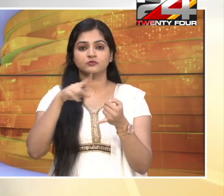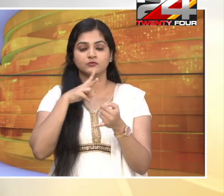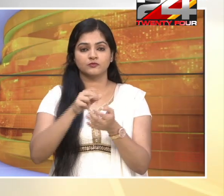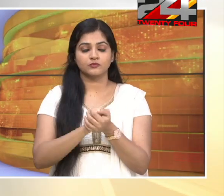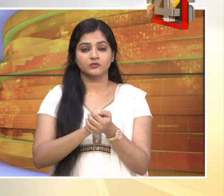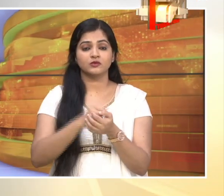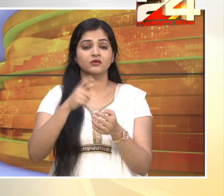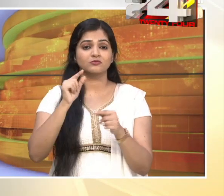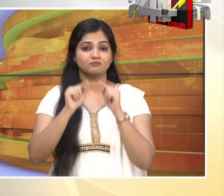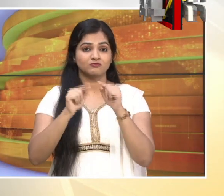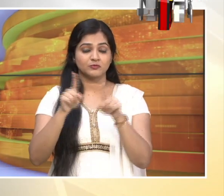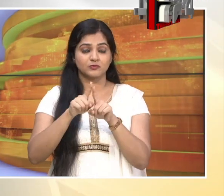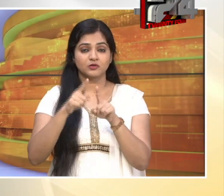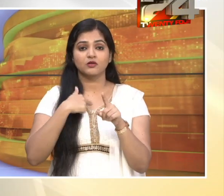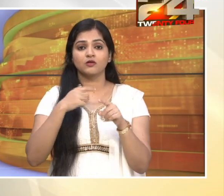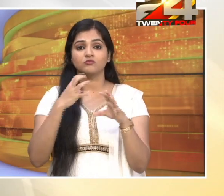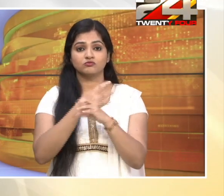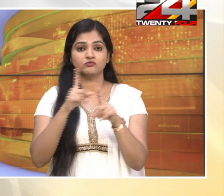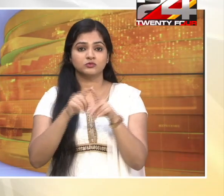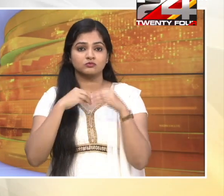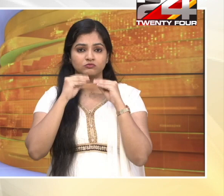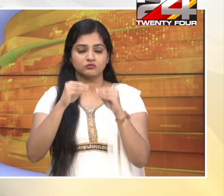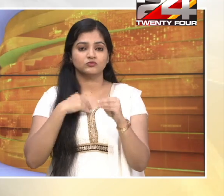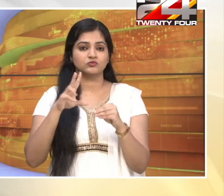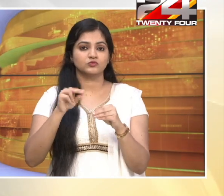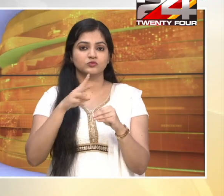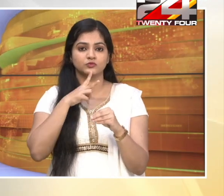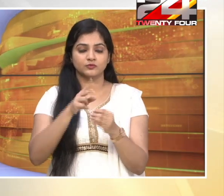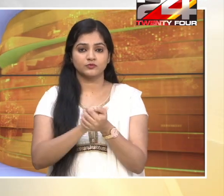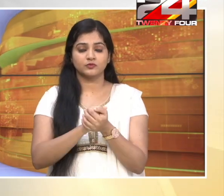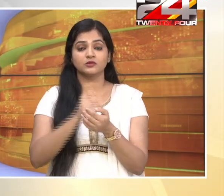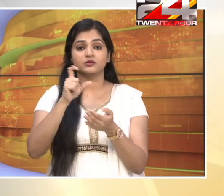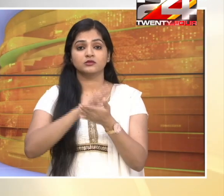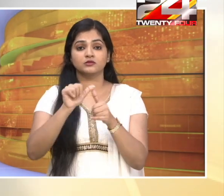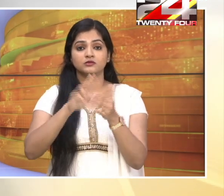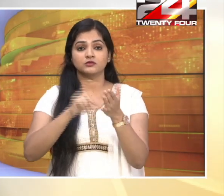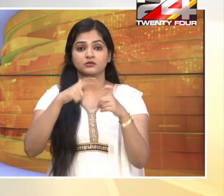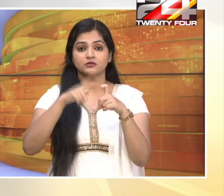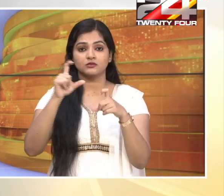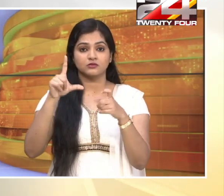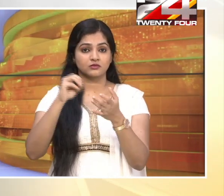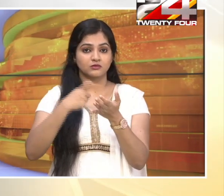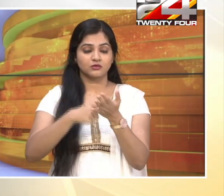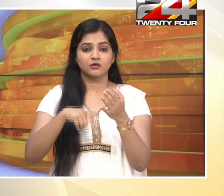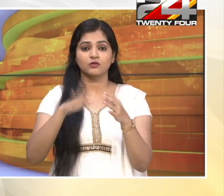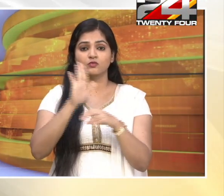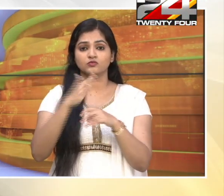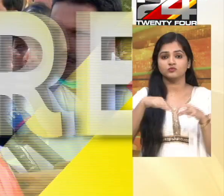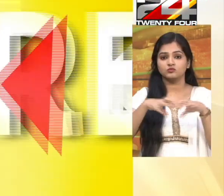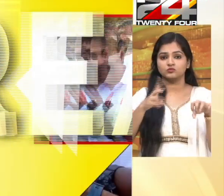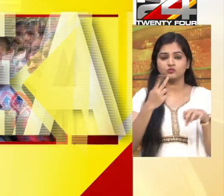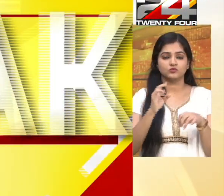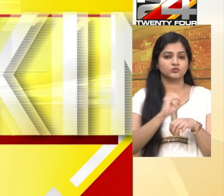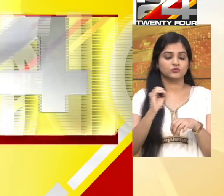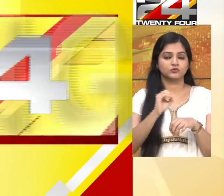പ്രതിപക്ഷം പ്രവർത്തിക്കുന്നതെന്നും അദ്ദേഹം പറഞ്ഞു. ചാൻസലർ വിഷയത്തിൽ കോൺഗ്രസിൽ രണ്ടഭിപ്രായമില്ലെന്നും സതീശൻ വ്യക്തമാക്കി.